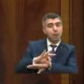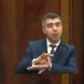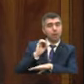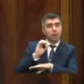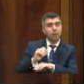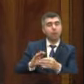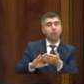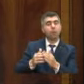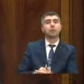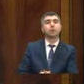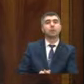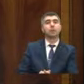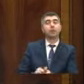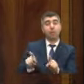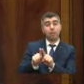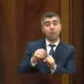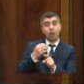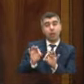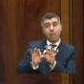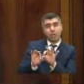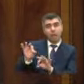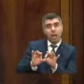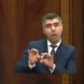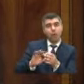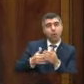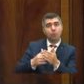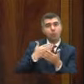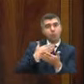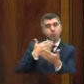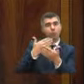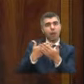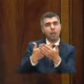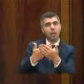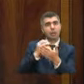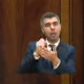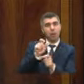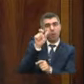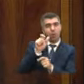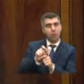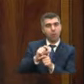العمومية الصحية. أن تقوموا بإجراءات استثنائية لتحسين وضعية المرأة بضمان حقوقها.